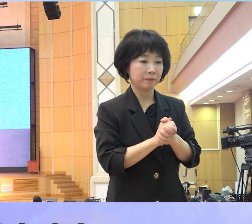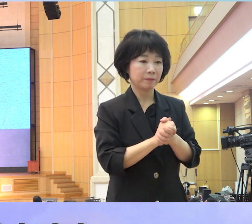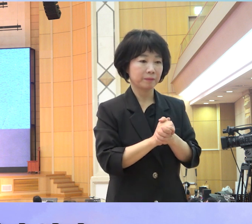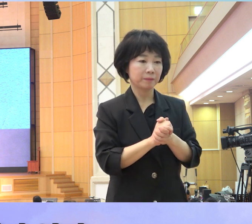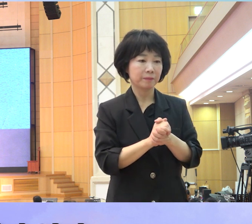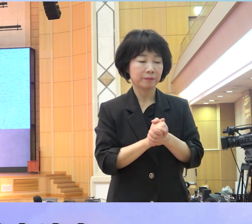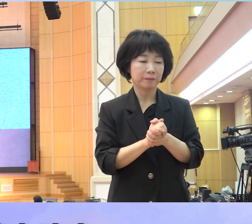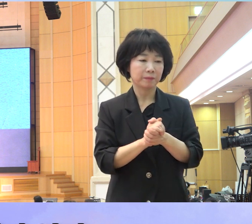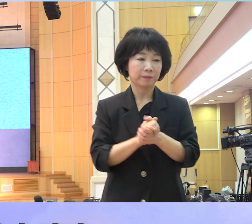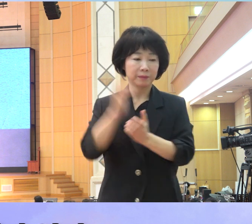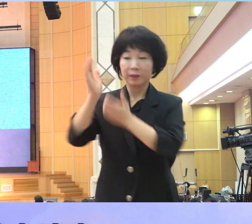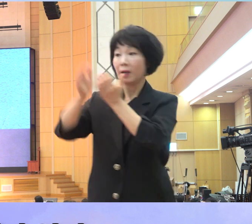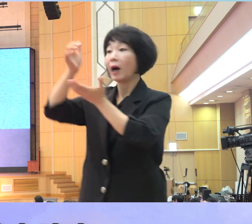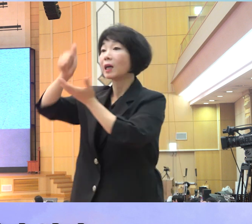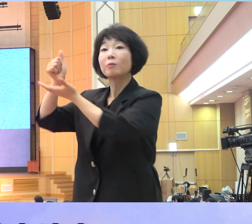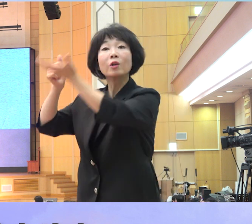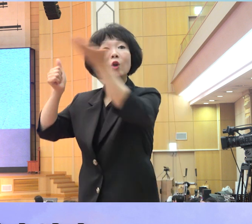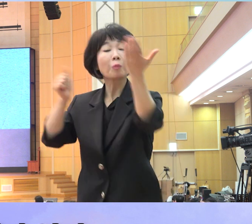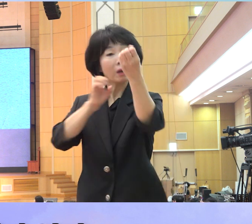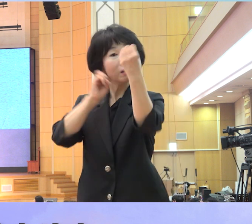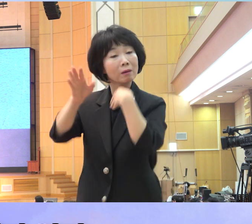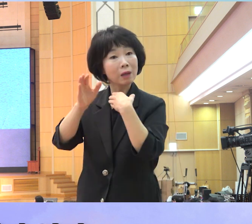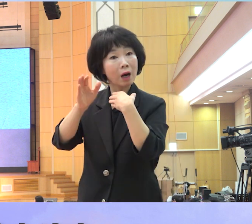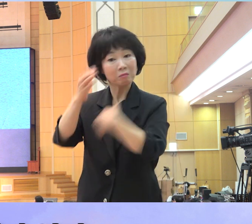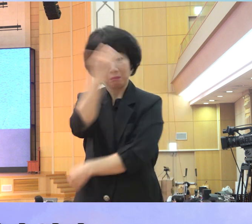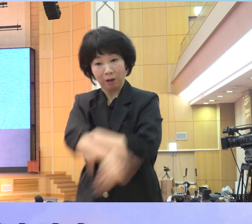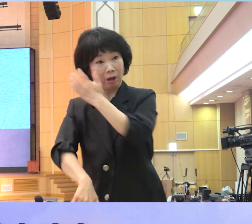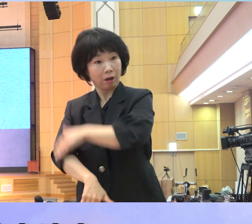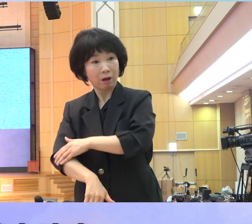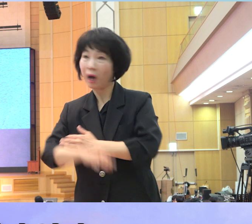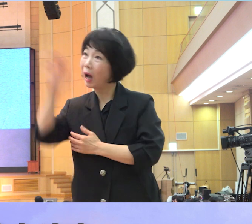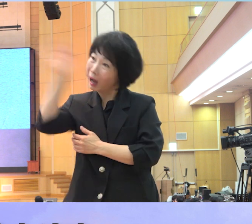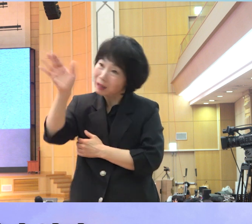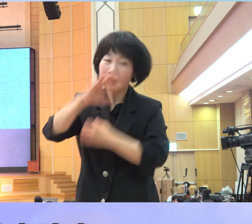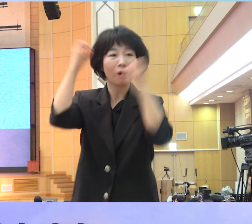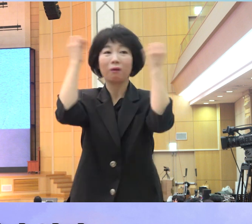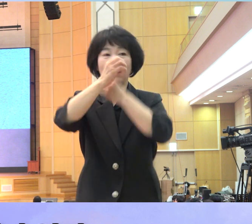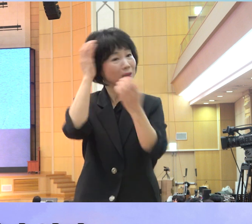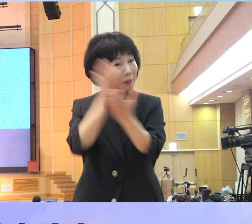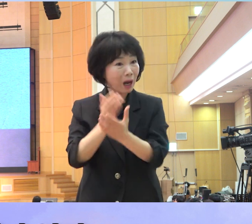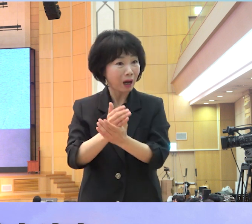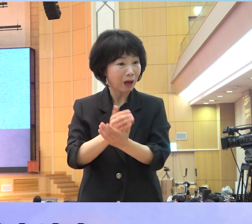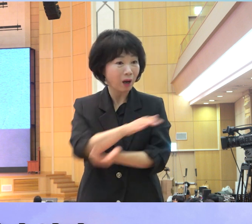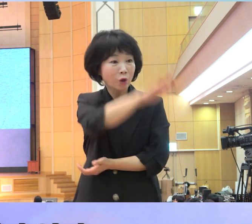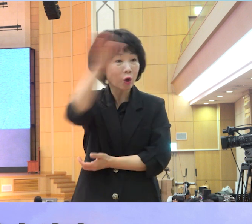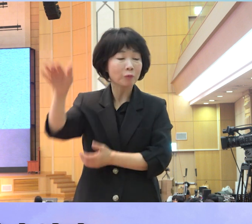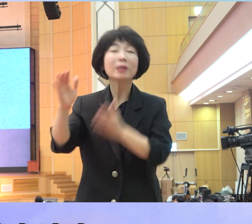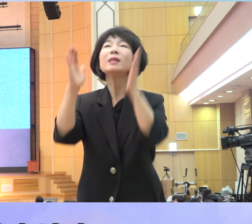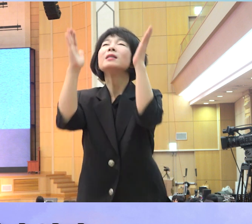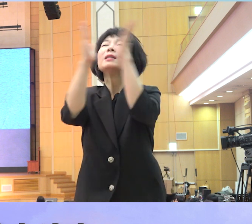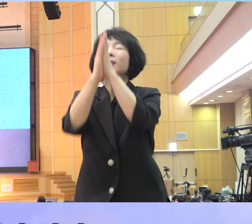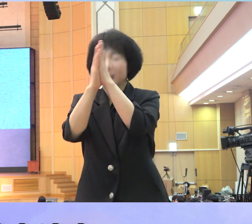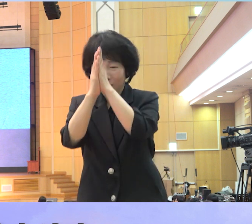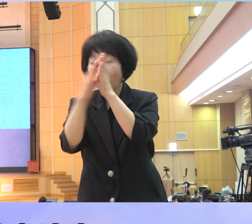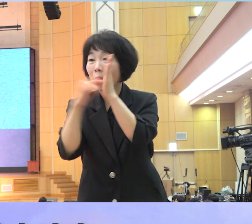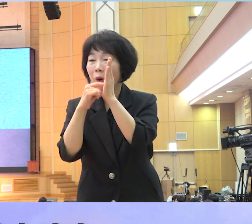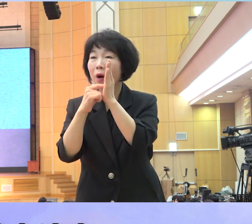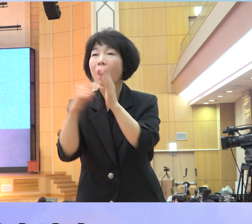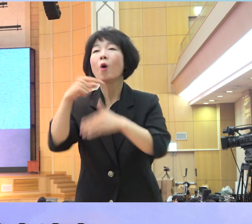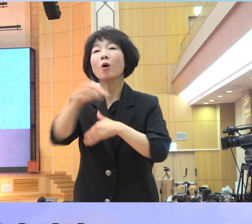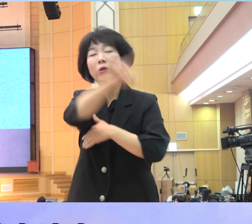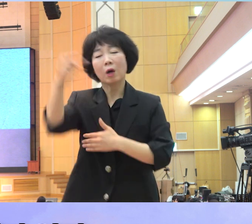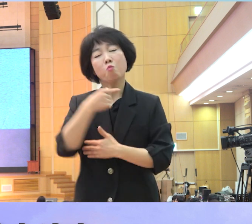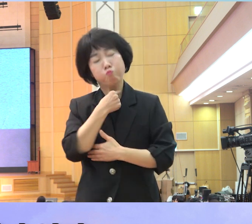우리 하나님은요, 여러분에게 응답 안 하실 생각 없어요. 우리가 구하는 것보다, 우리가